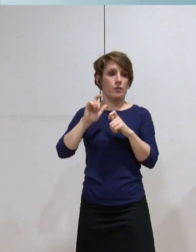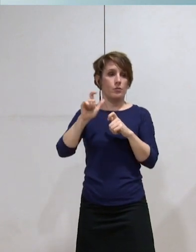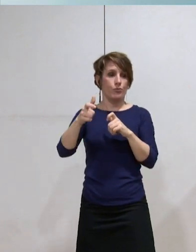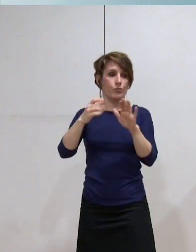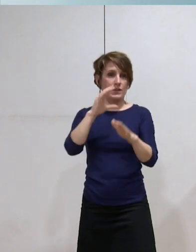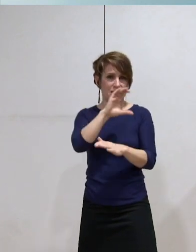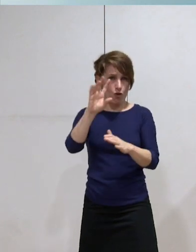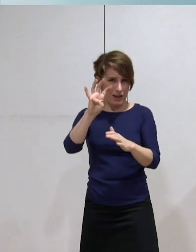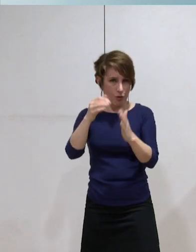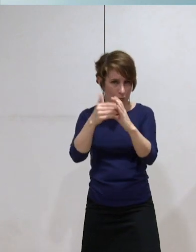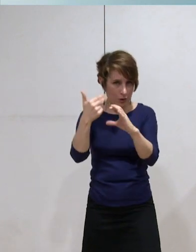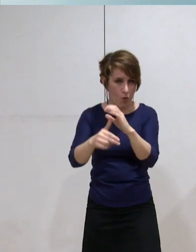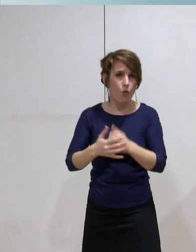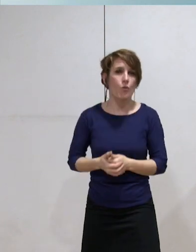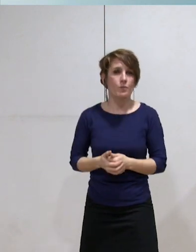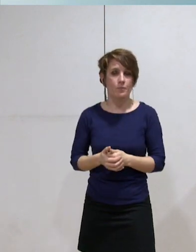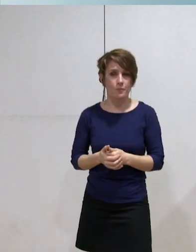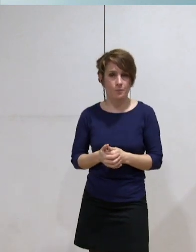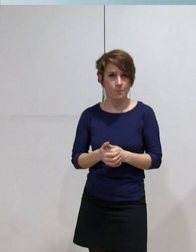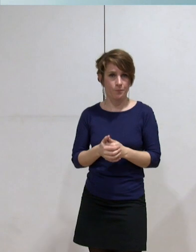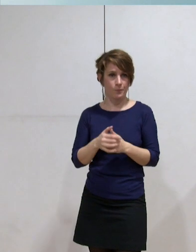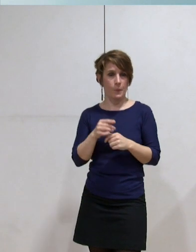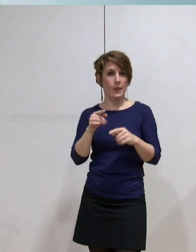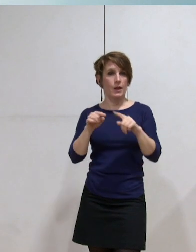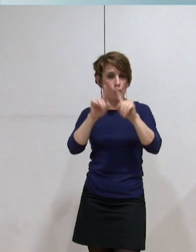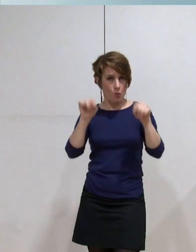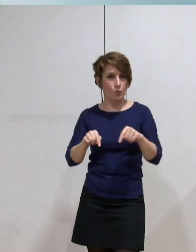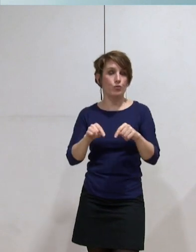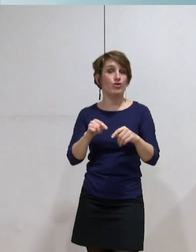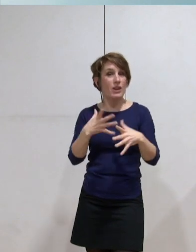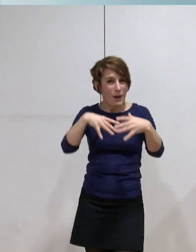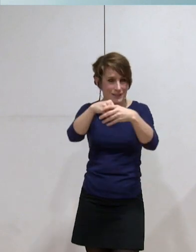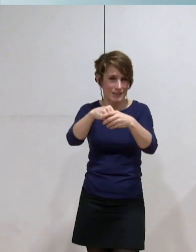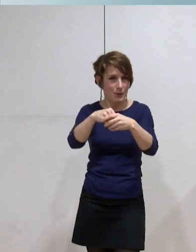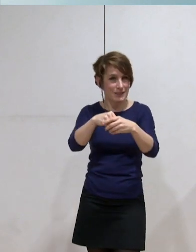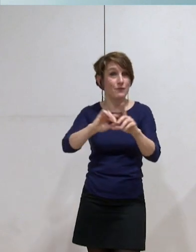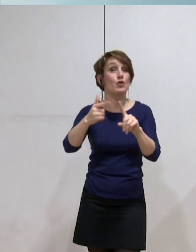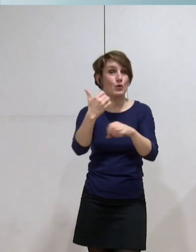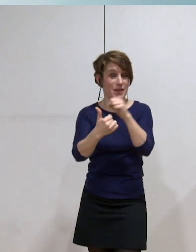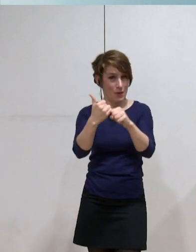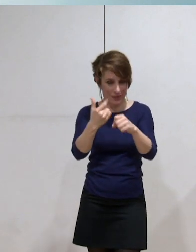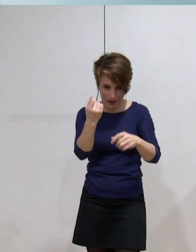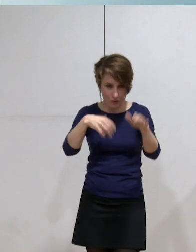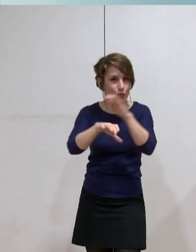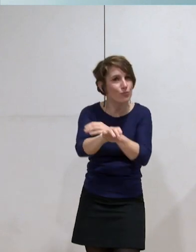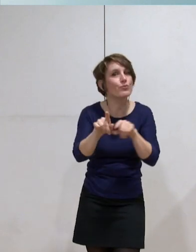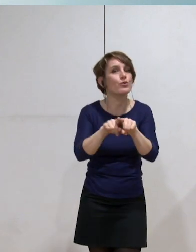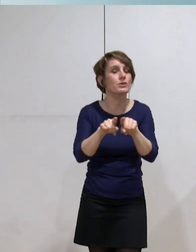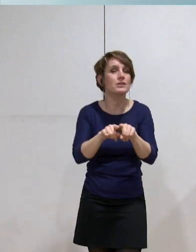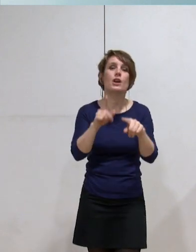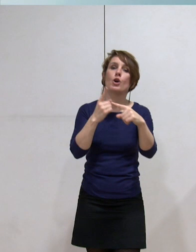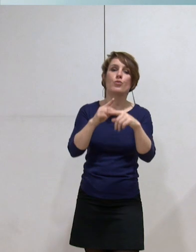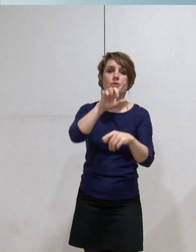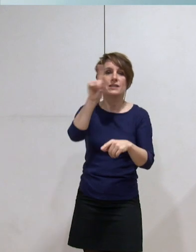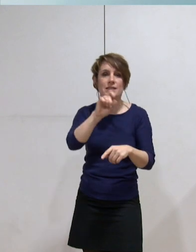maintien de l'enveloppe de 800000 € pour le budget participatif 2e édition et participation aux Act presquil